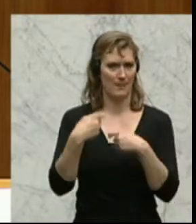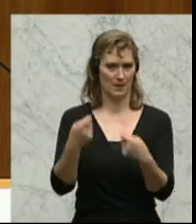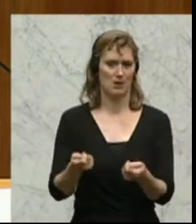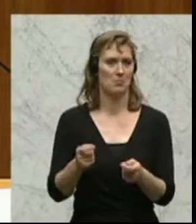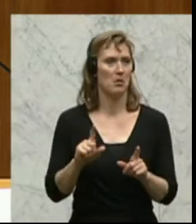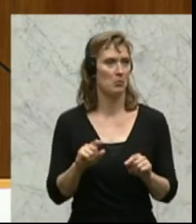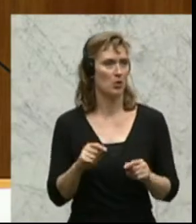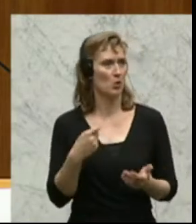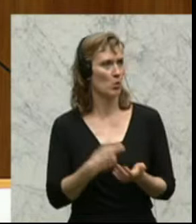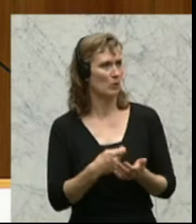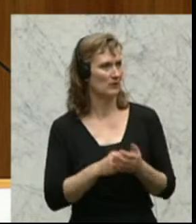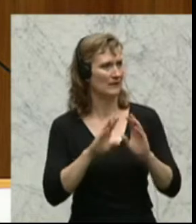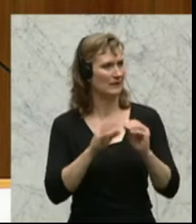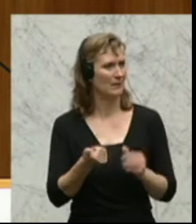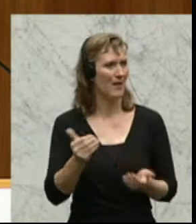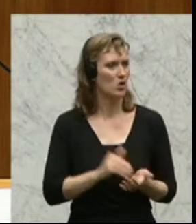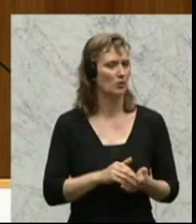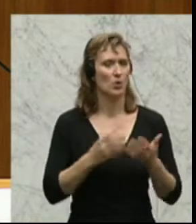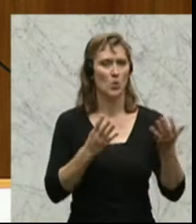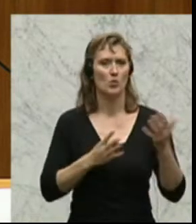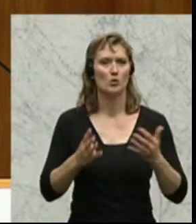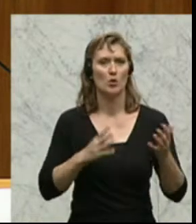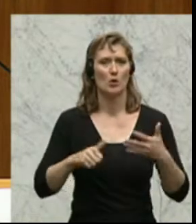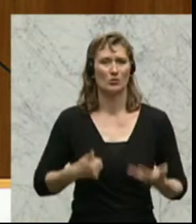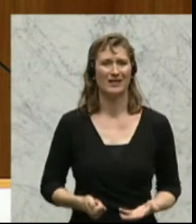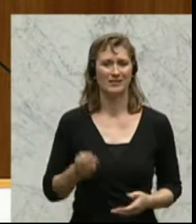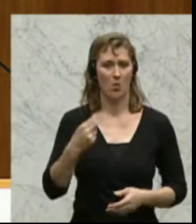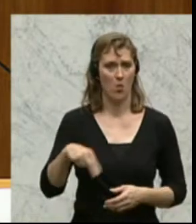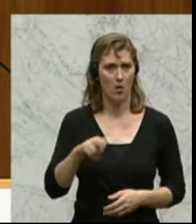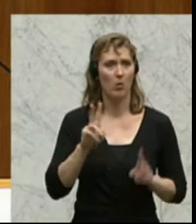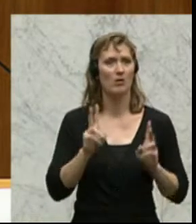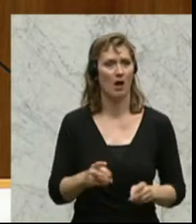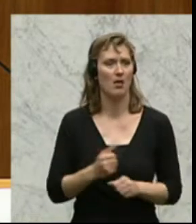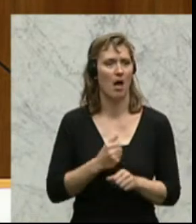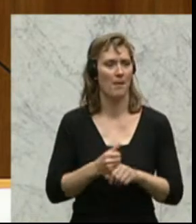von 1.969 Euro, damit dem Arbeitnehmer